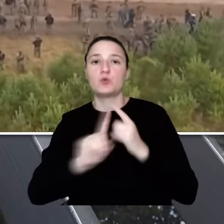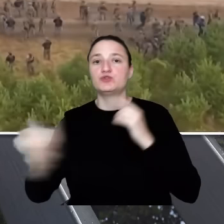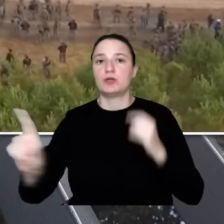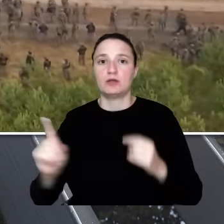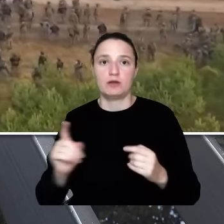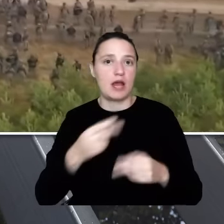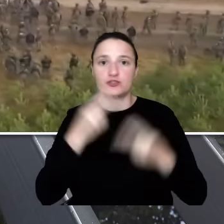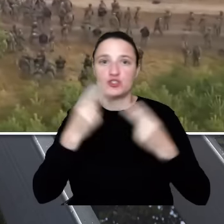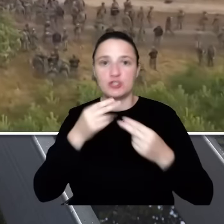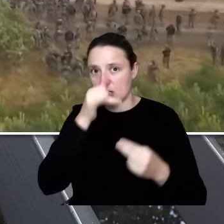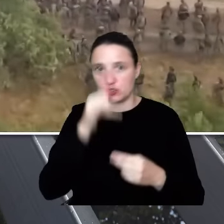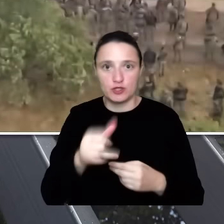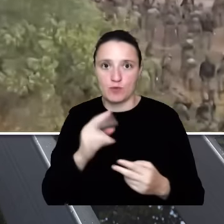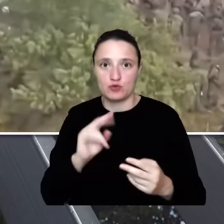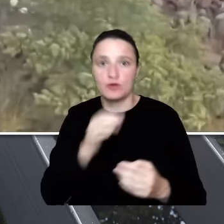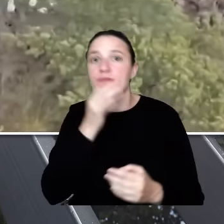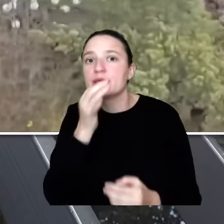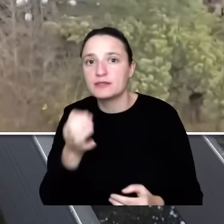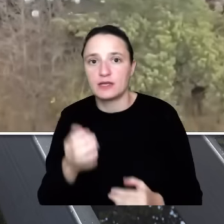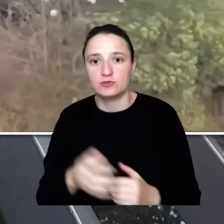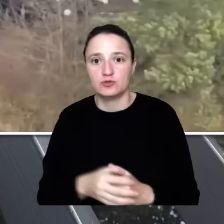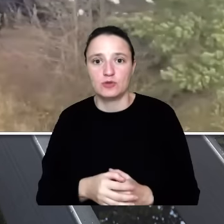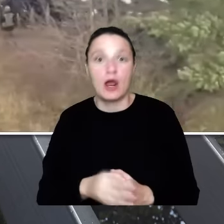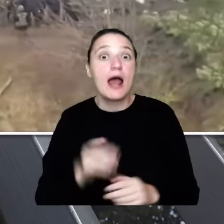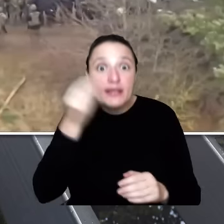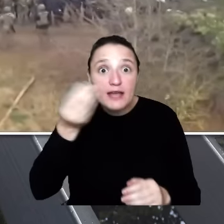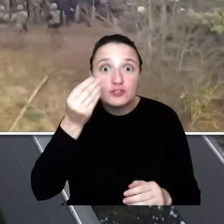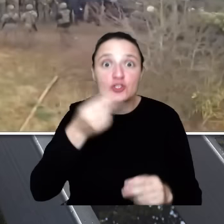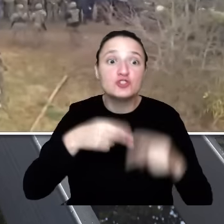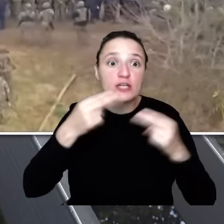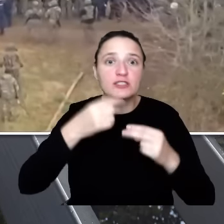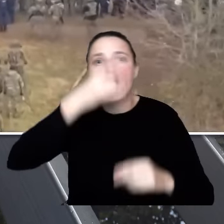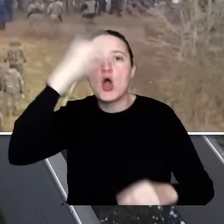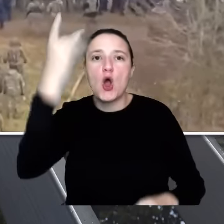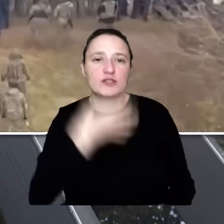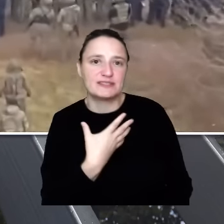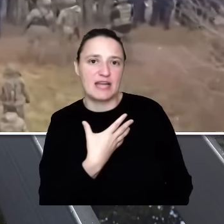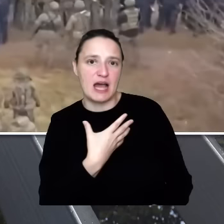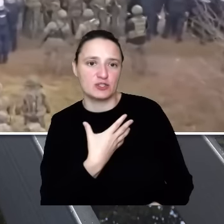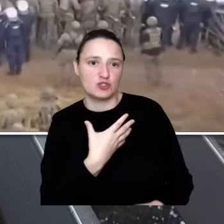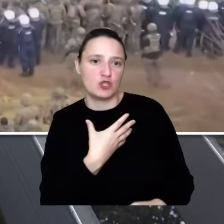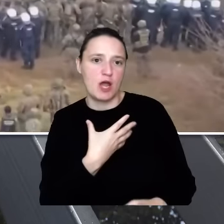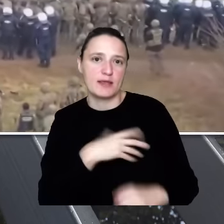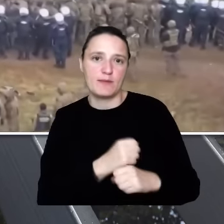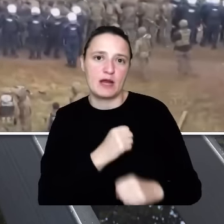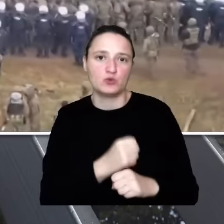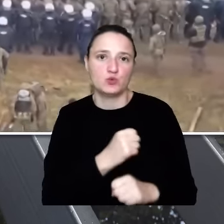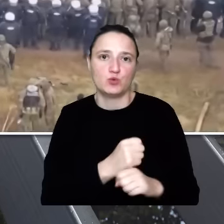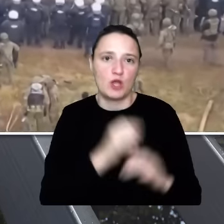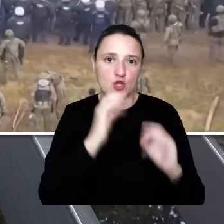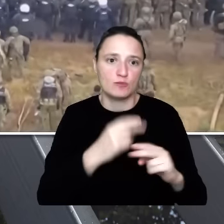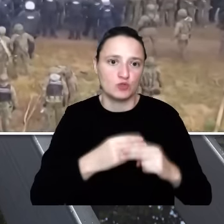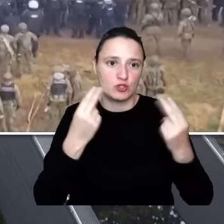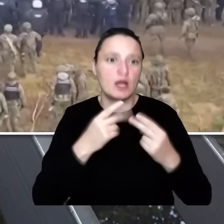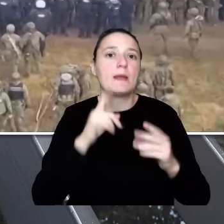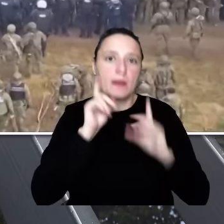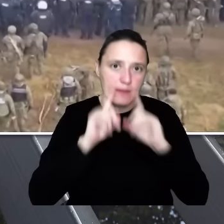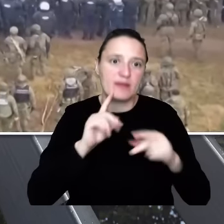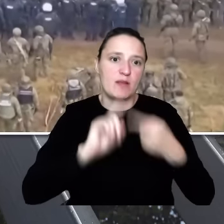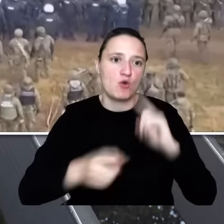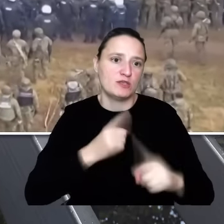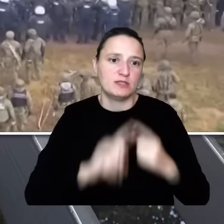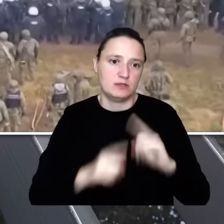element. Oskarżyć dziennikarza, że nie jest dziennikarzem, ale de facto ukrytym działaczem politycznym.